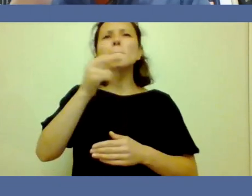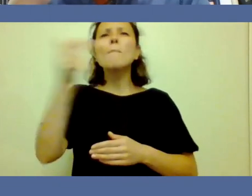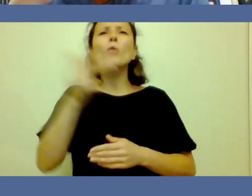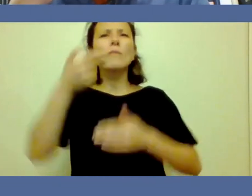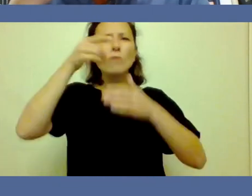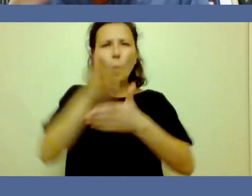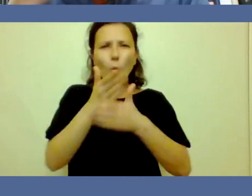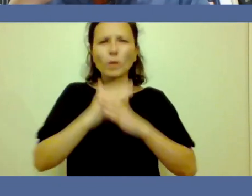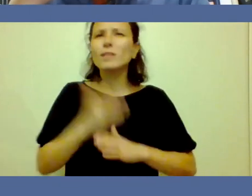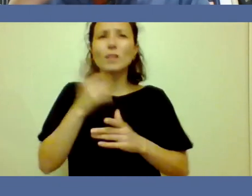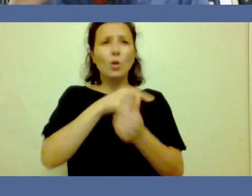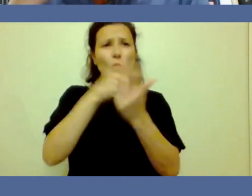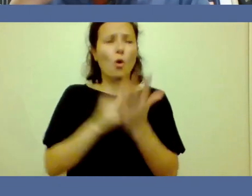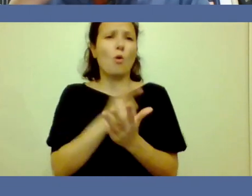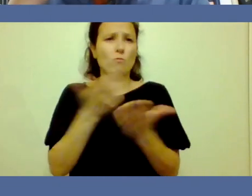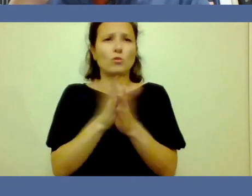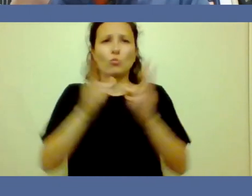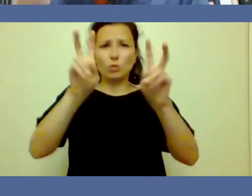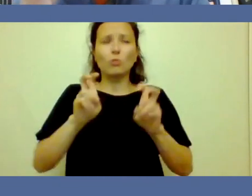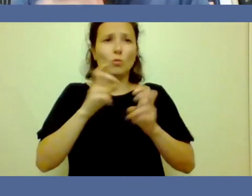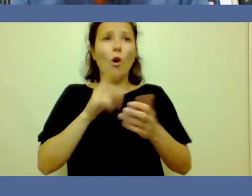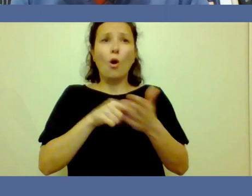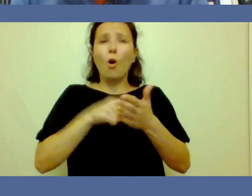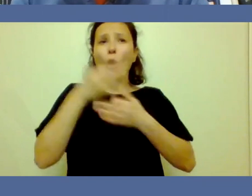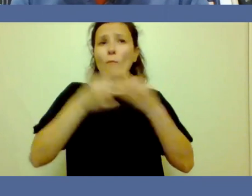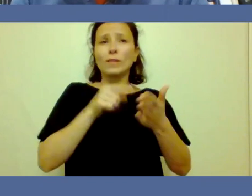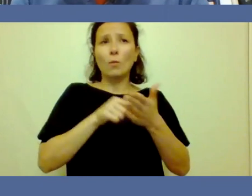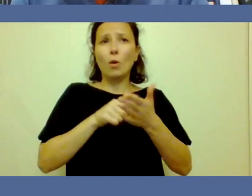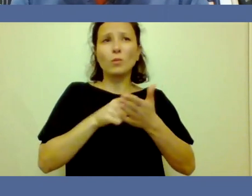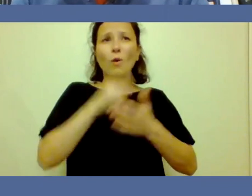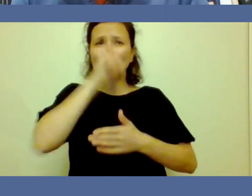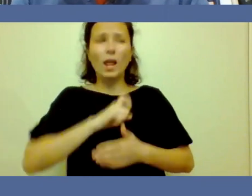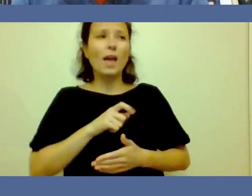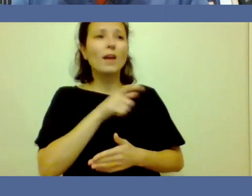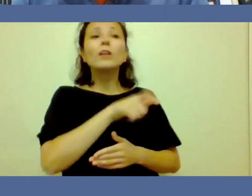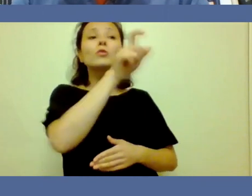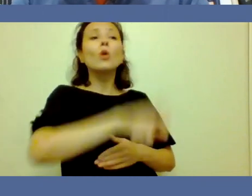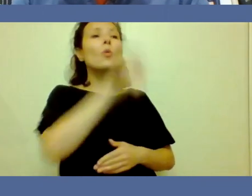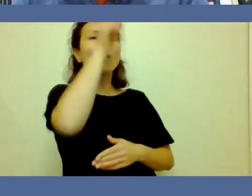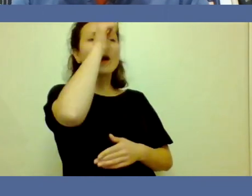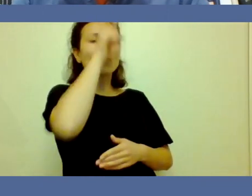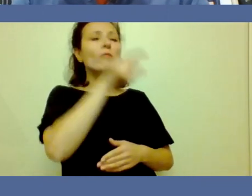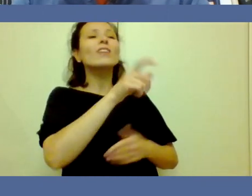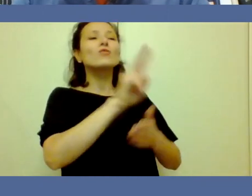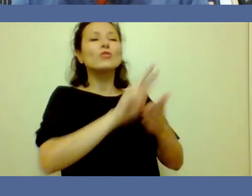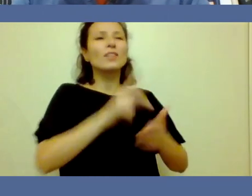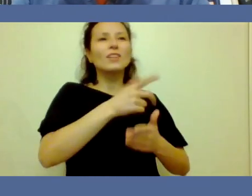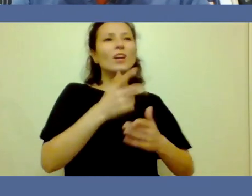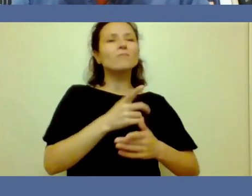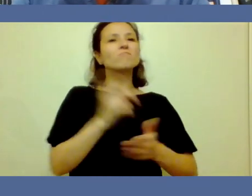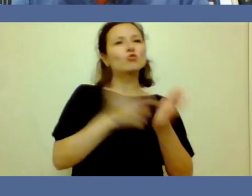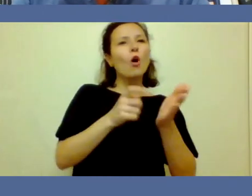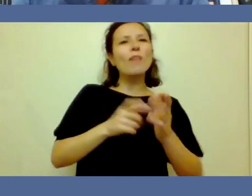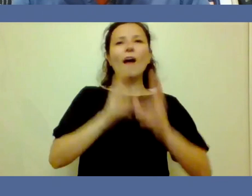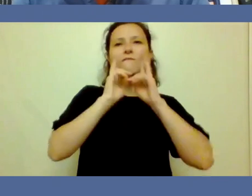jest też taki czytelnik, który żąda faktów, tak? Jakby któremu nie da się wcisnąć, zawatować